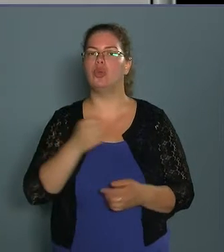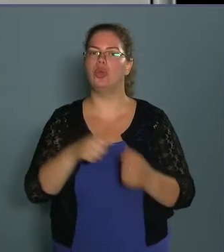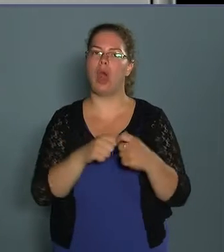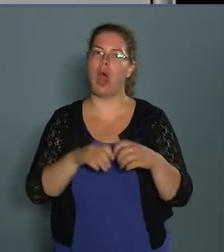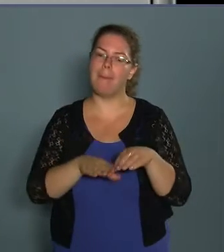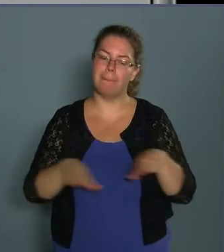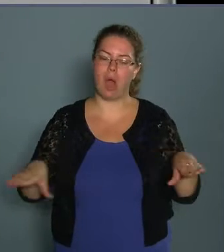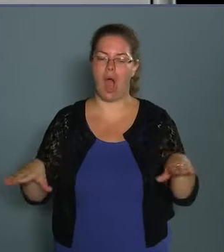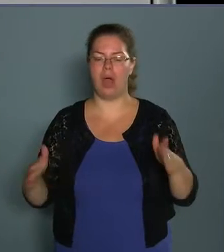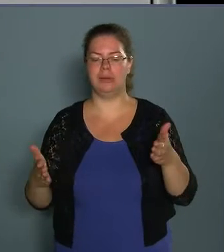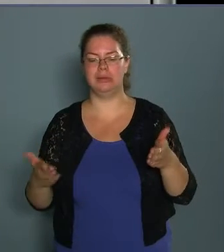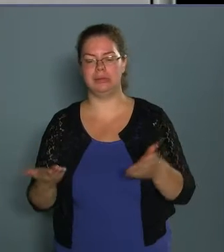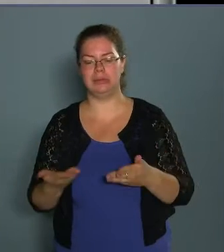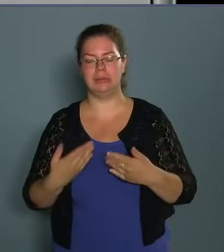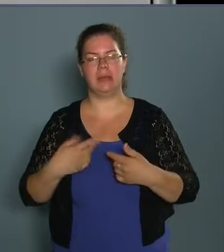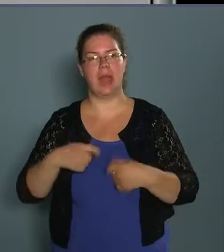Dunaparti